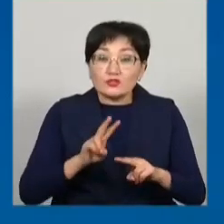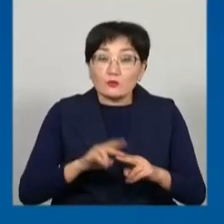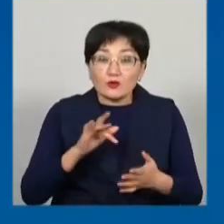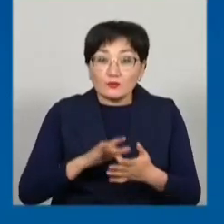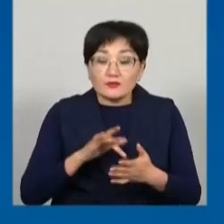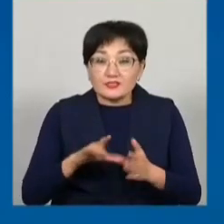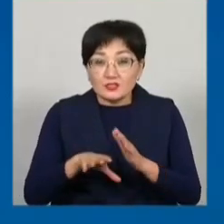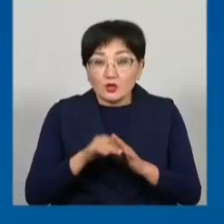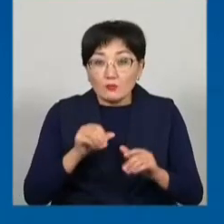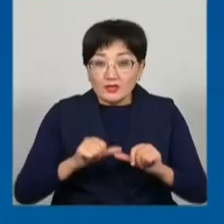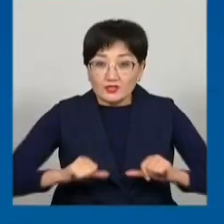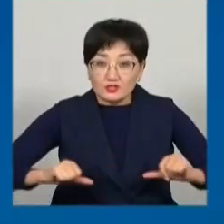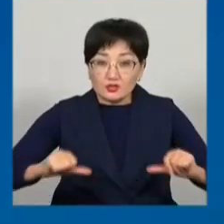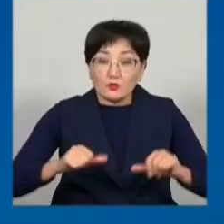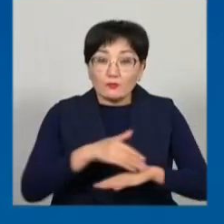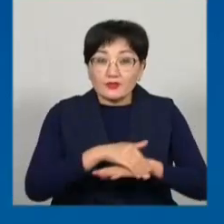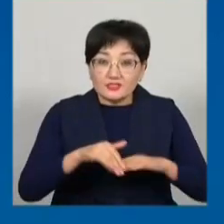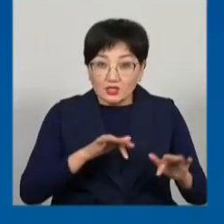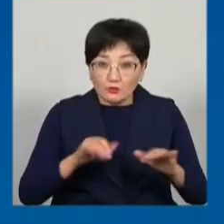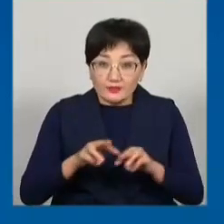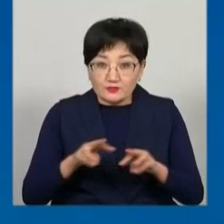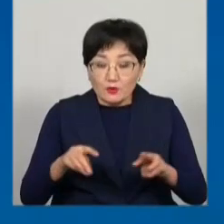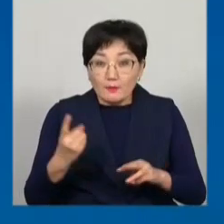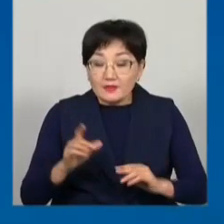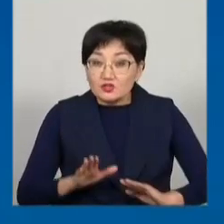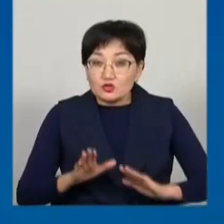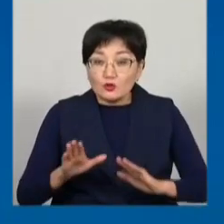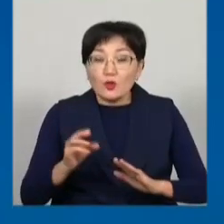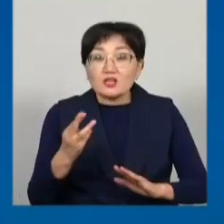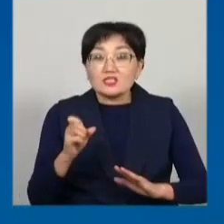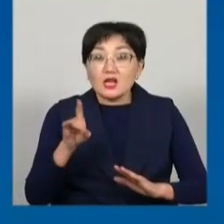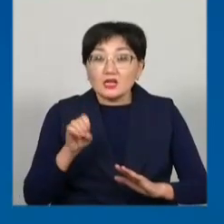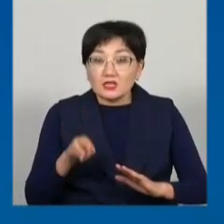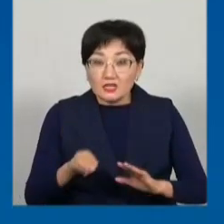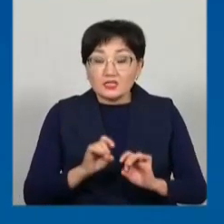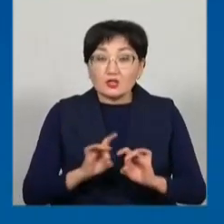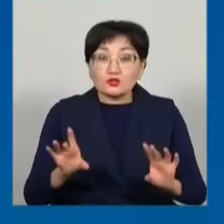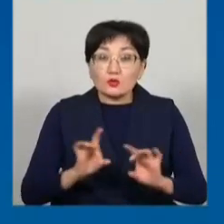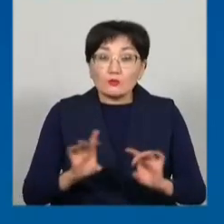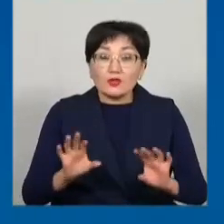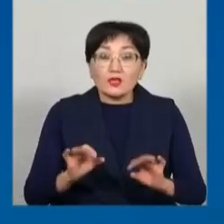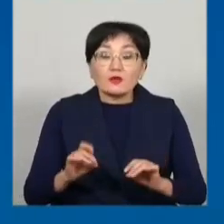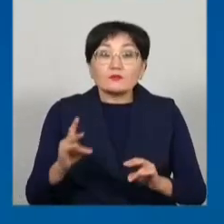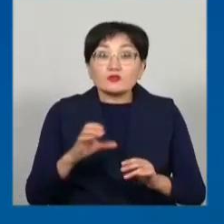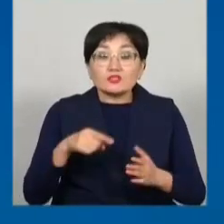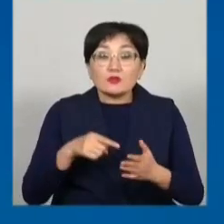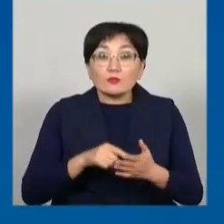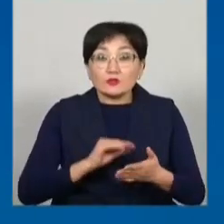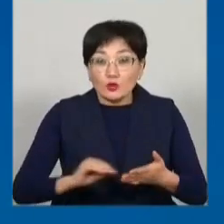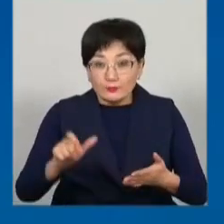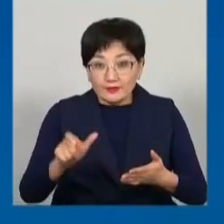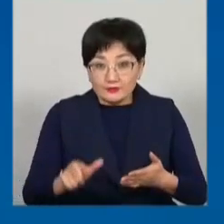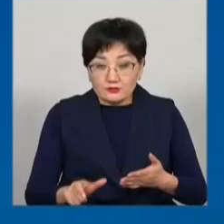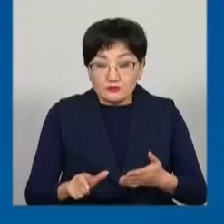сайлау комиссиясында сыртқы істер министрінің бірінші орынбасары Шахрат Нұрышев айтты. Елордадан әріптесім Асылбек